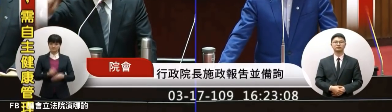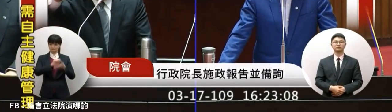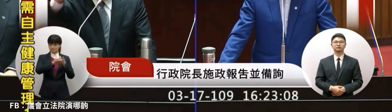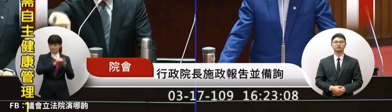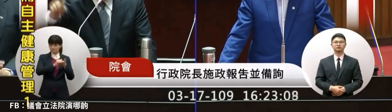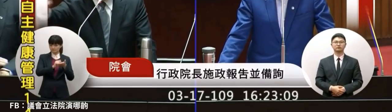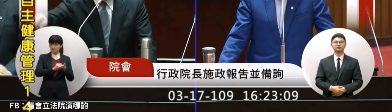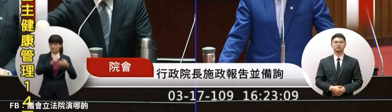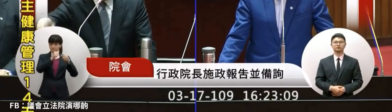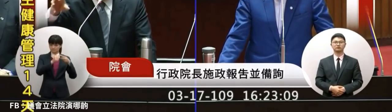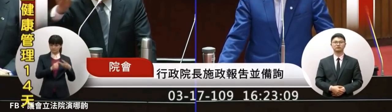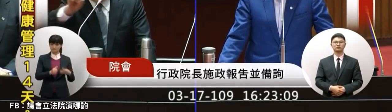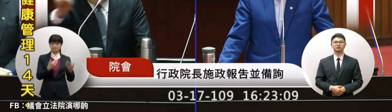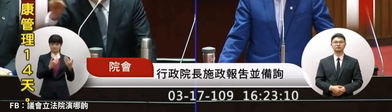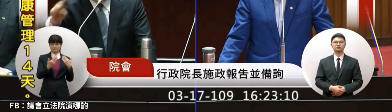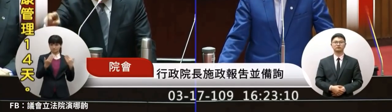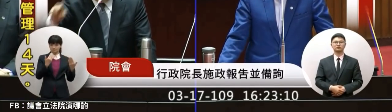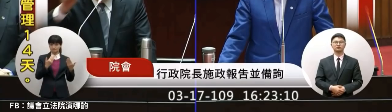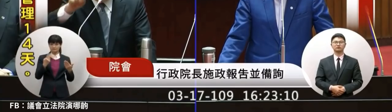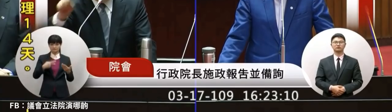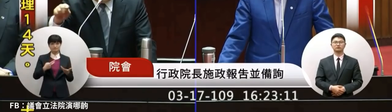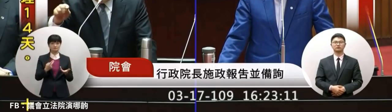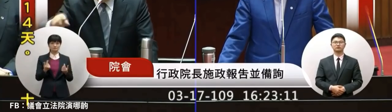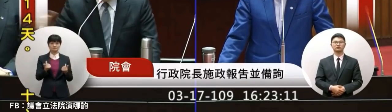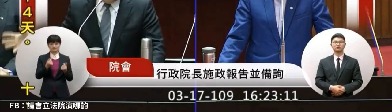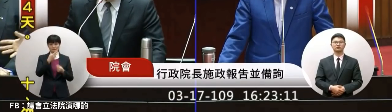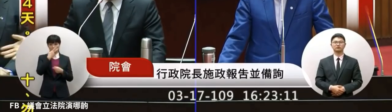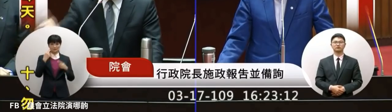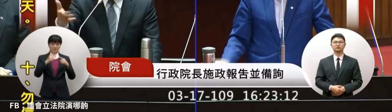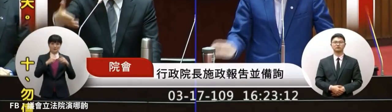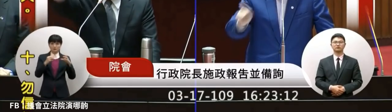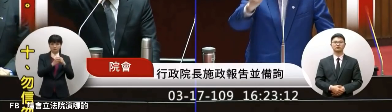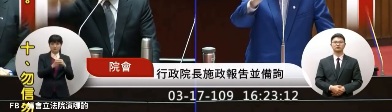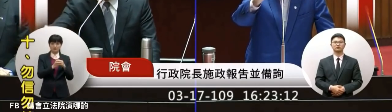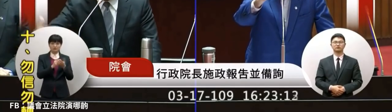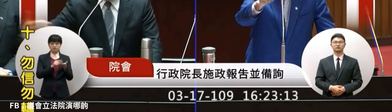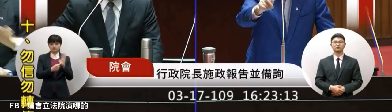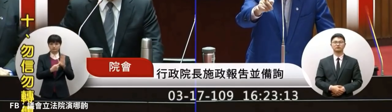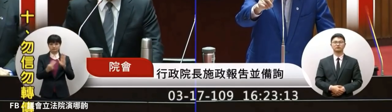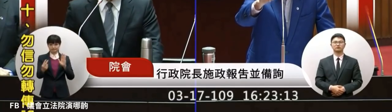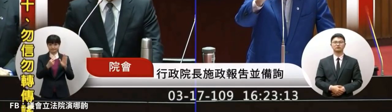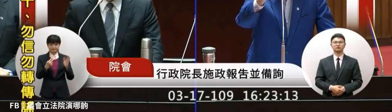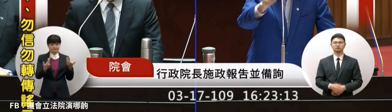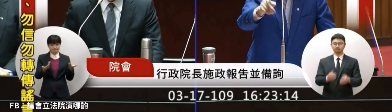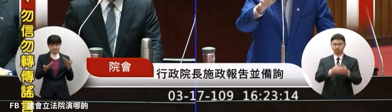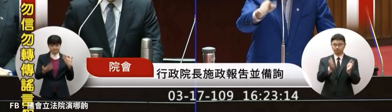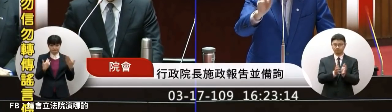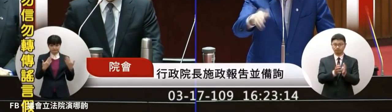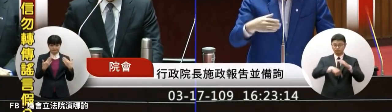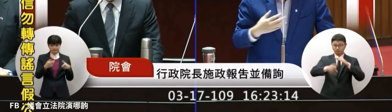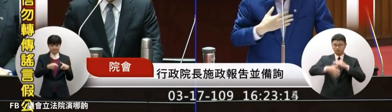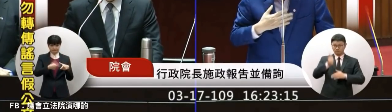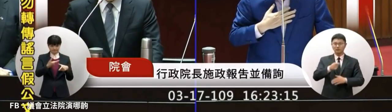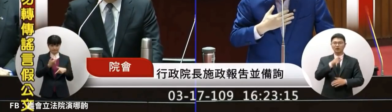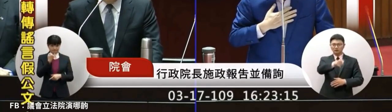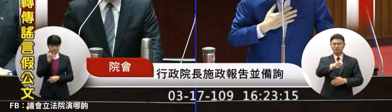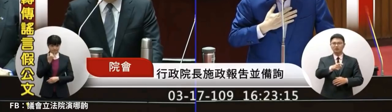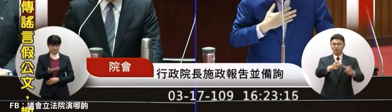件，清清楚楚，甚至做懒人包的 Q&A， 他直接清楚，一次公布。 院长，你讲的就